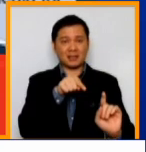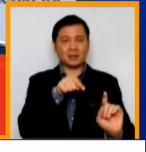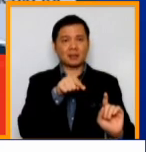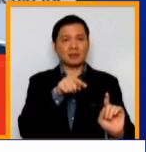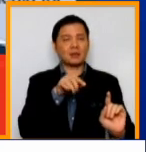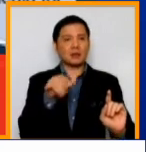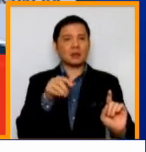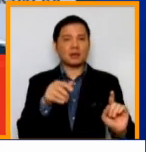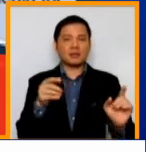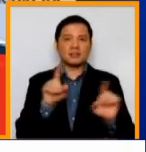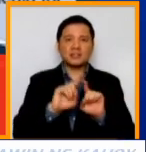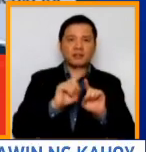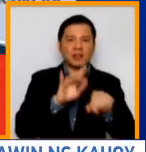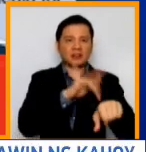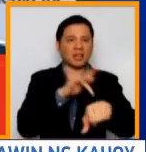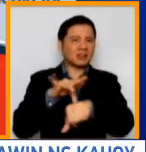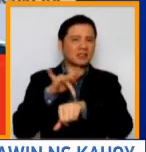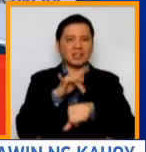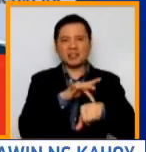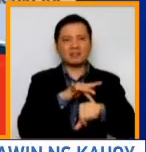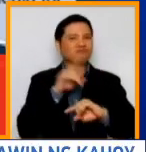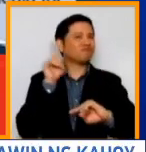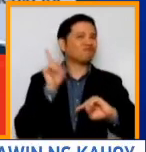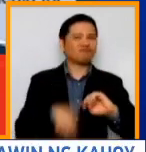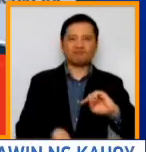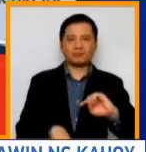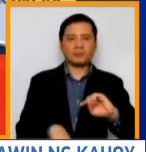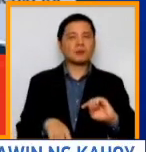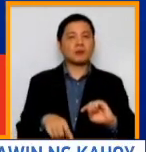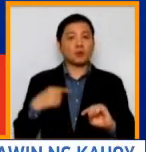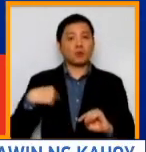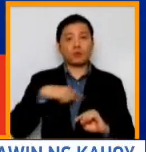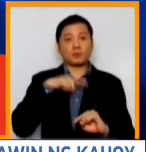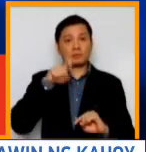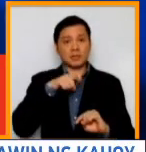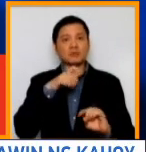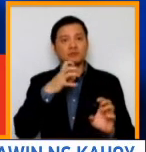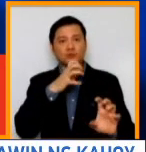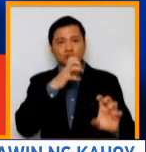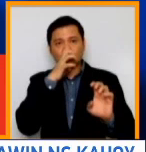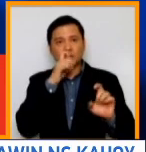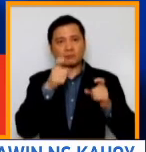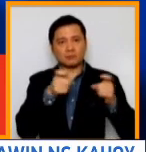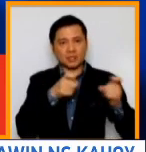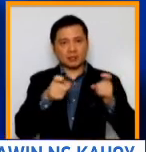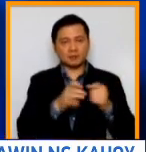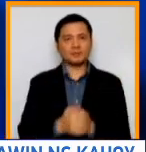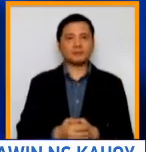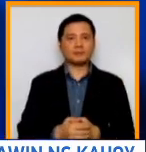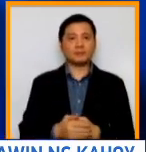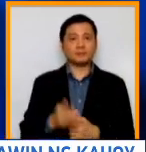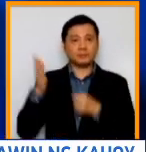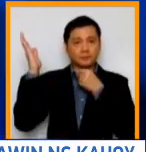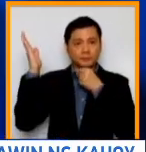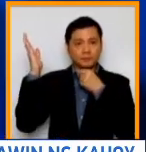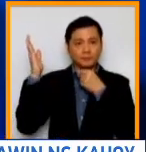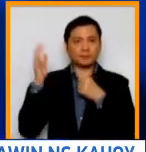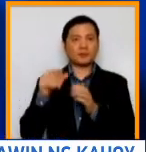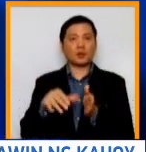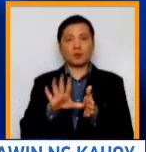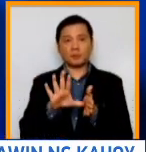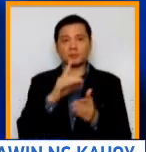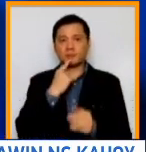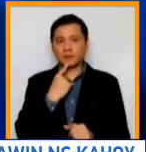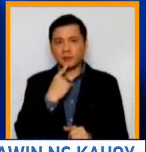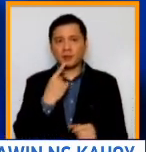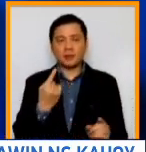affection and that will have to be strictly regulated. Ayon sa Comelec, bagaman hindi maituturing na election